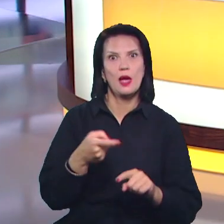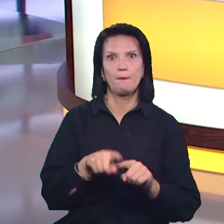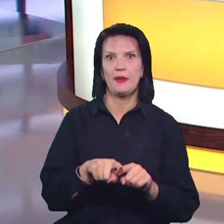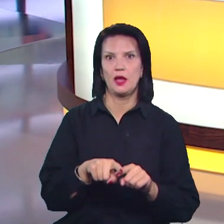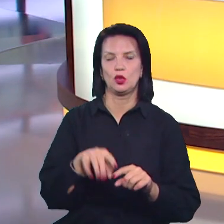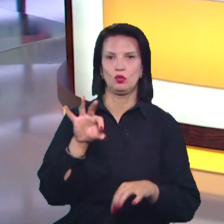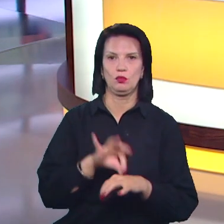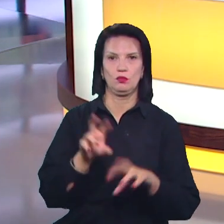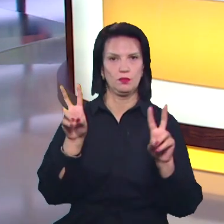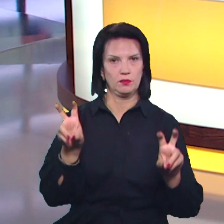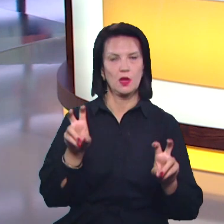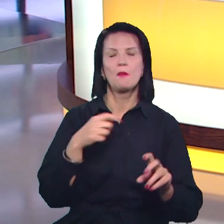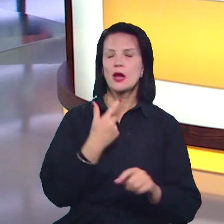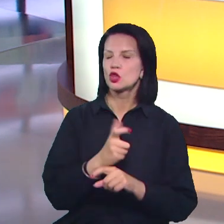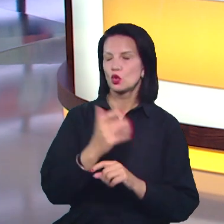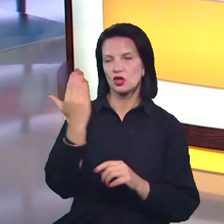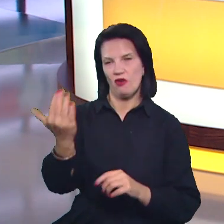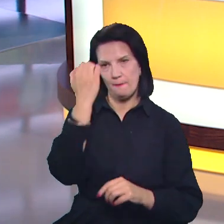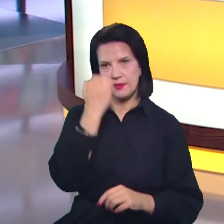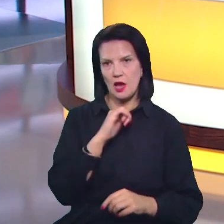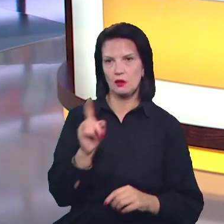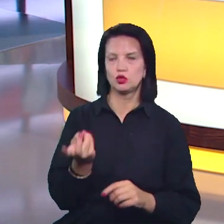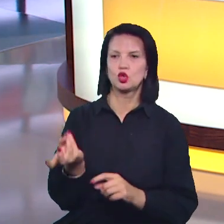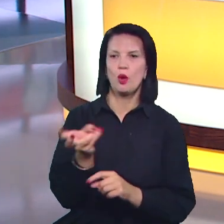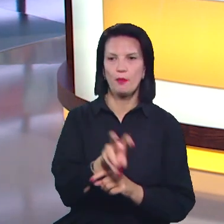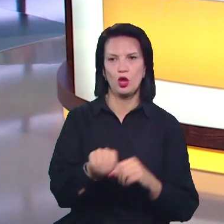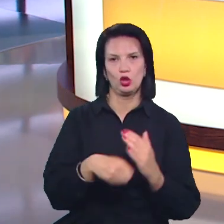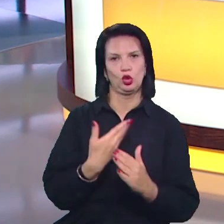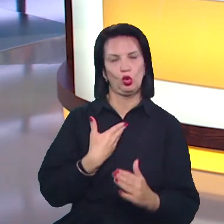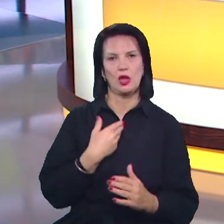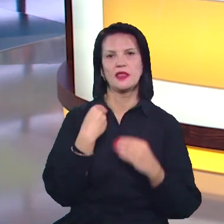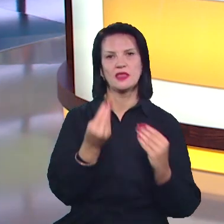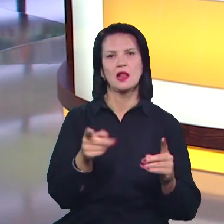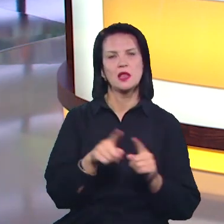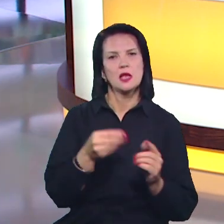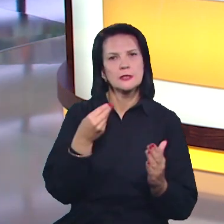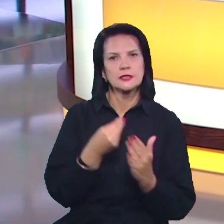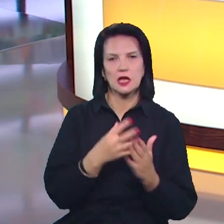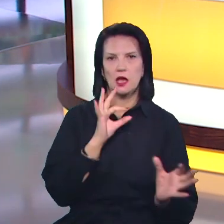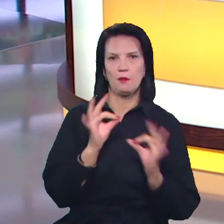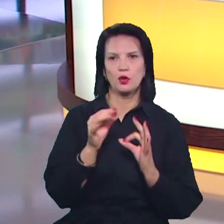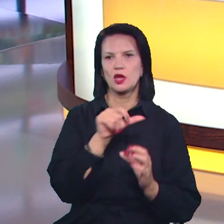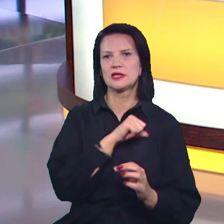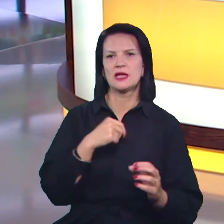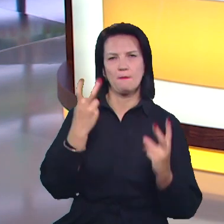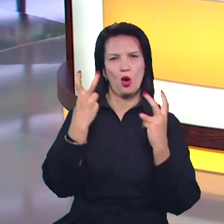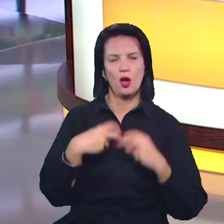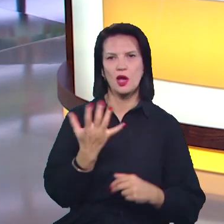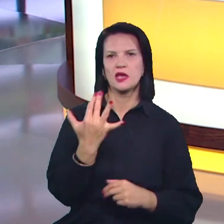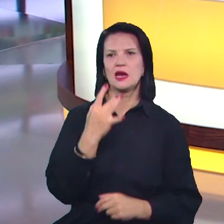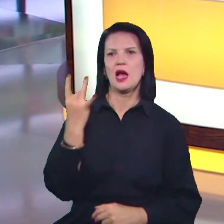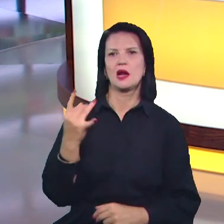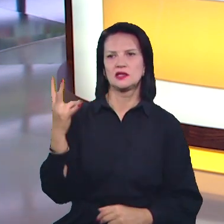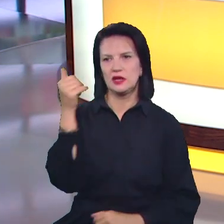вам дякуємо за те, що ви завітали до нас і дали такі цінні поради про те, як самообстежуватися, про те, скільки разів на рік і в